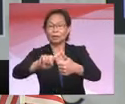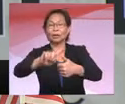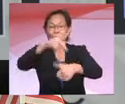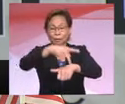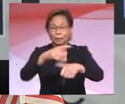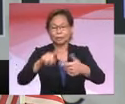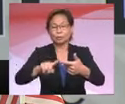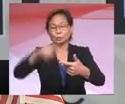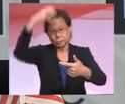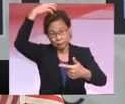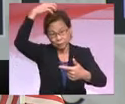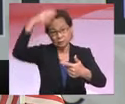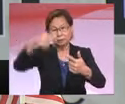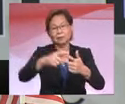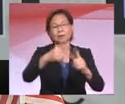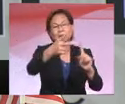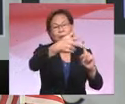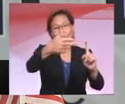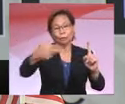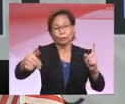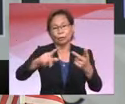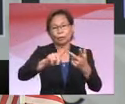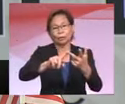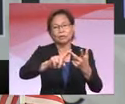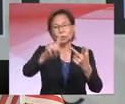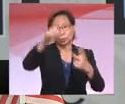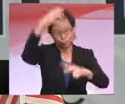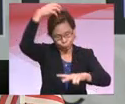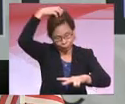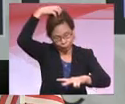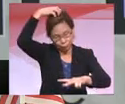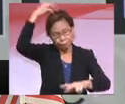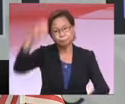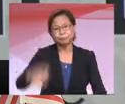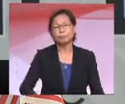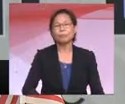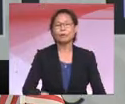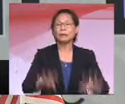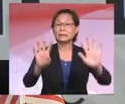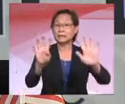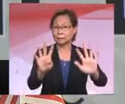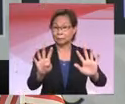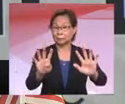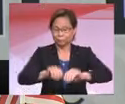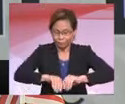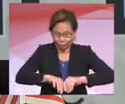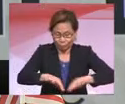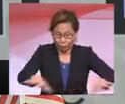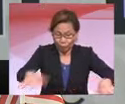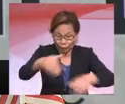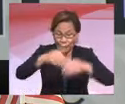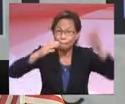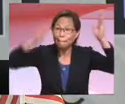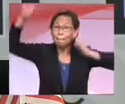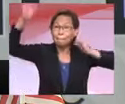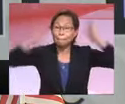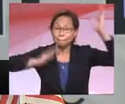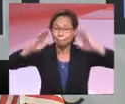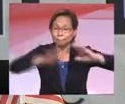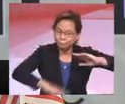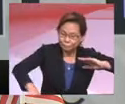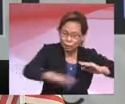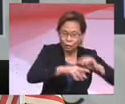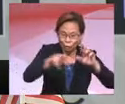Selangor dan Indonesia, 1 kes di Selangor. Kesemua 9 kes penularan di dalam negara adalah di